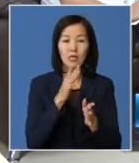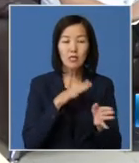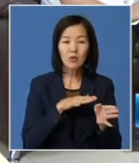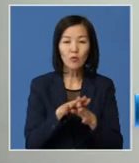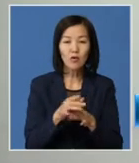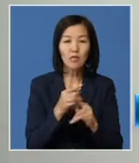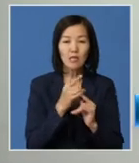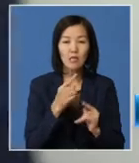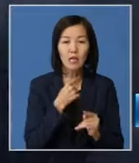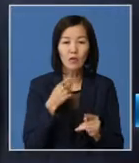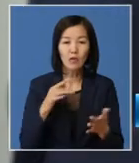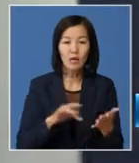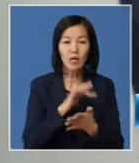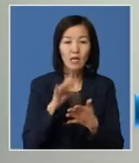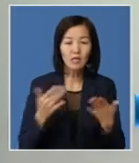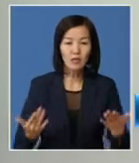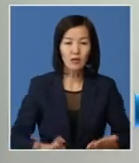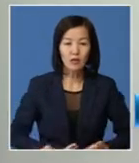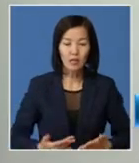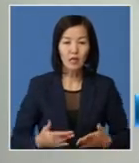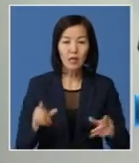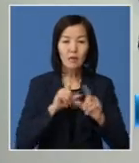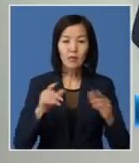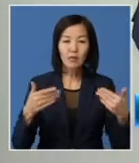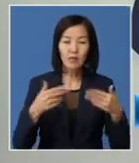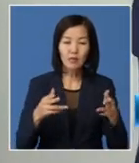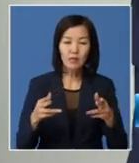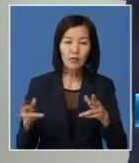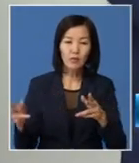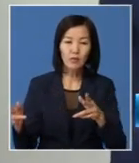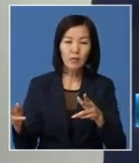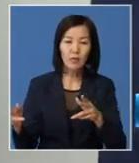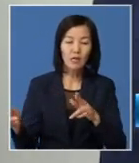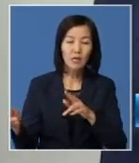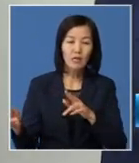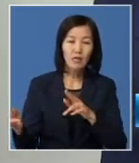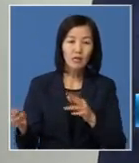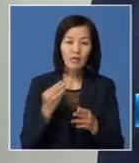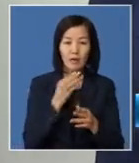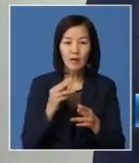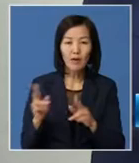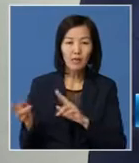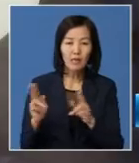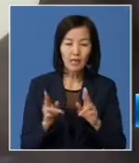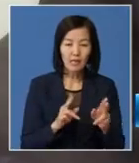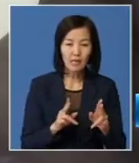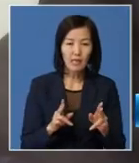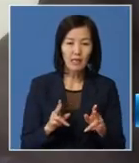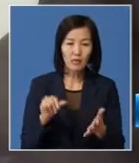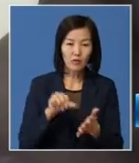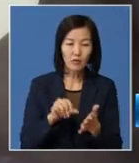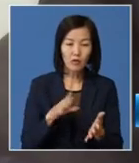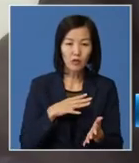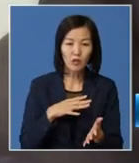қазір Талдықорған қаласында тұрады. Мектепті бітірген соң аспаздың оқуына түсіп, сол бойынша білім алып жатыр. Қазіргі таңда оның есепшотында